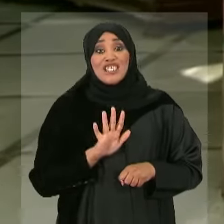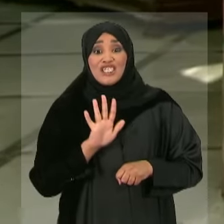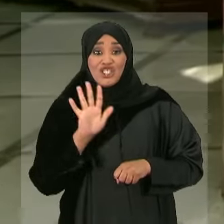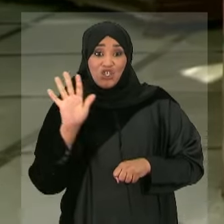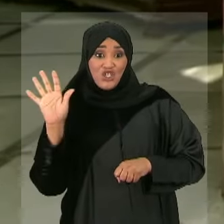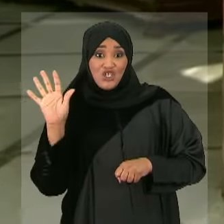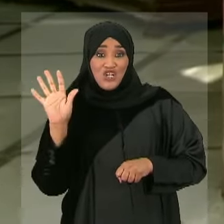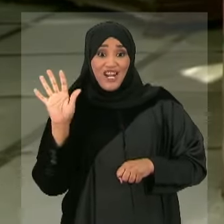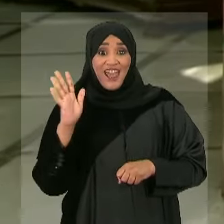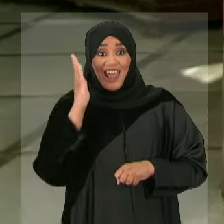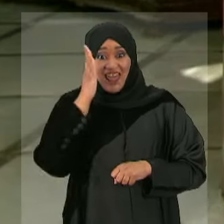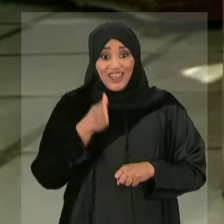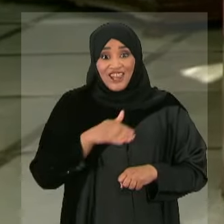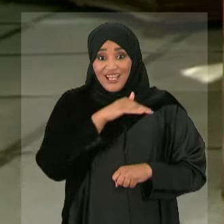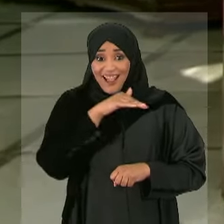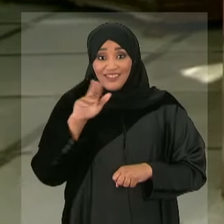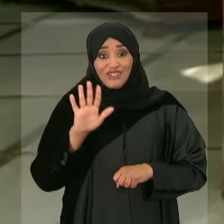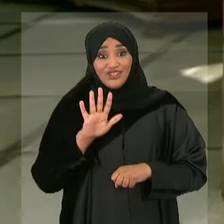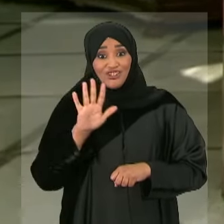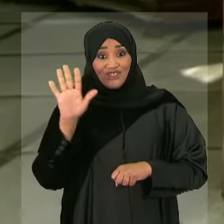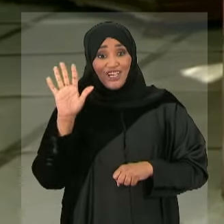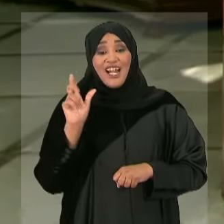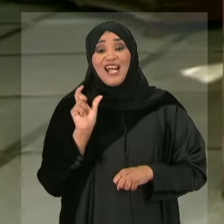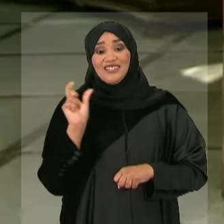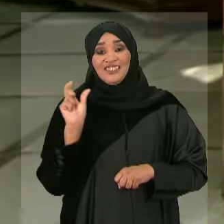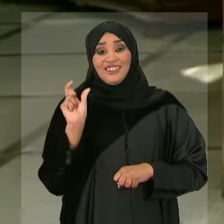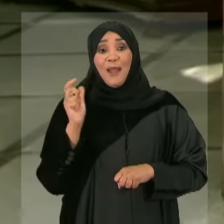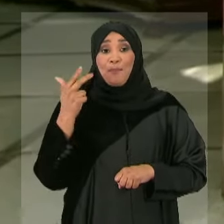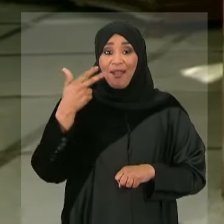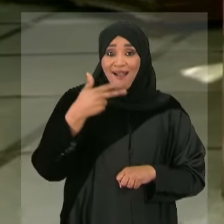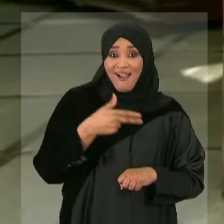الغرب، الغرب شرق غرب عندنا، بعكس